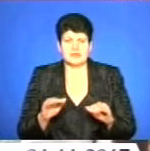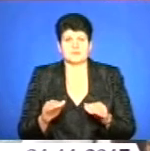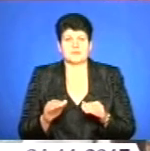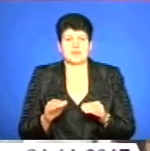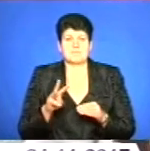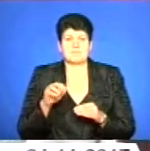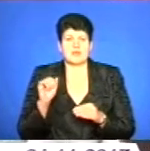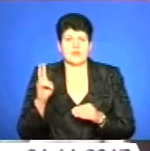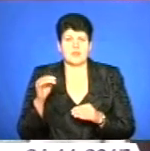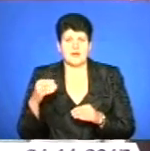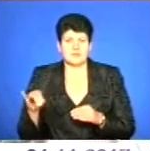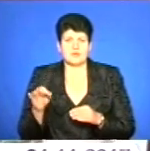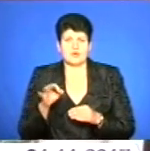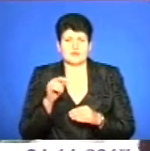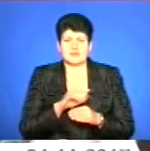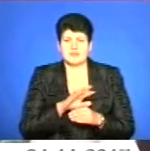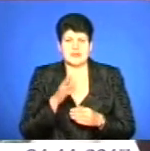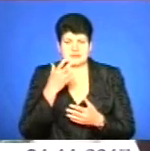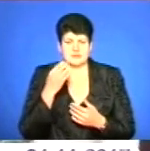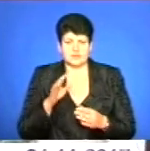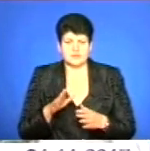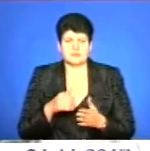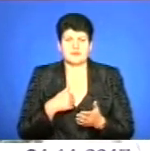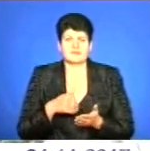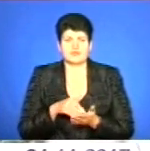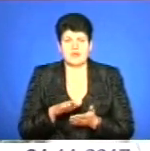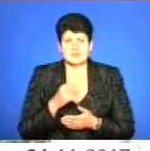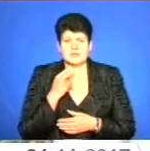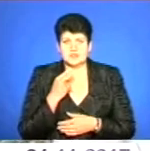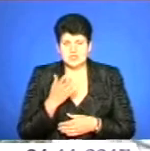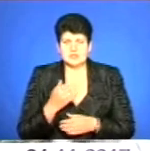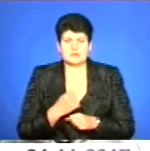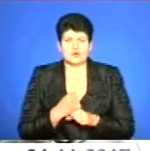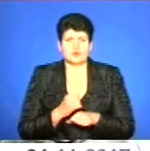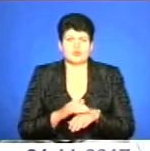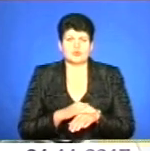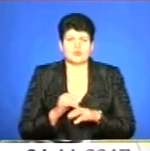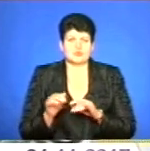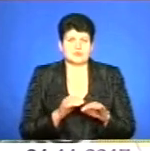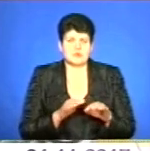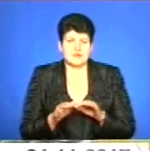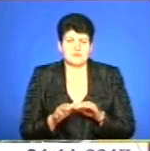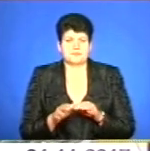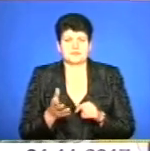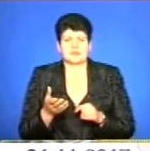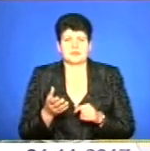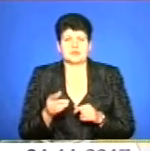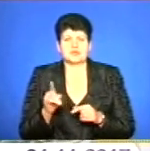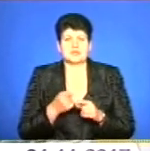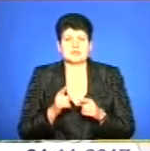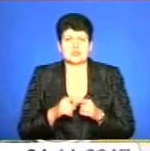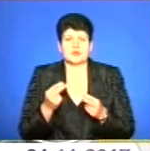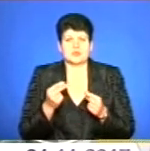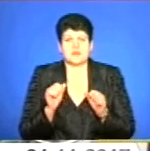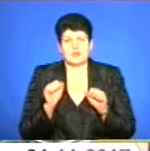«Миколай про тебе не забуде». Ми відмовляємося від їжі. Ми робимо якусь добру справу, вважається ніби, що ці гроші, які